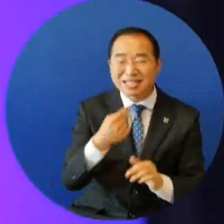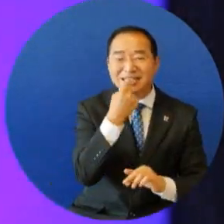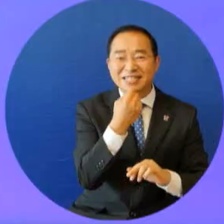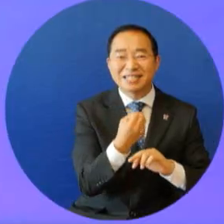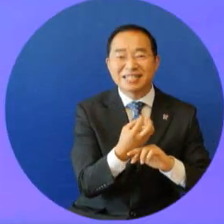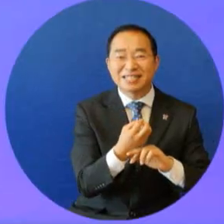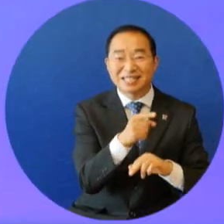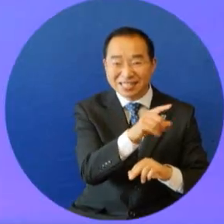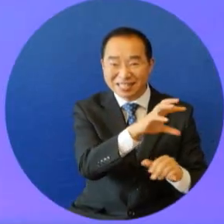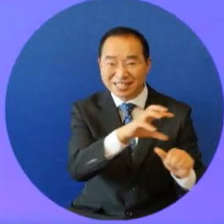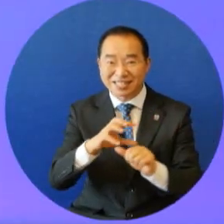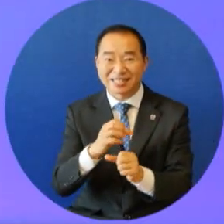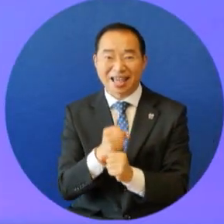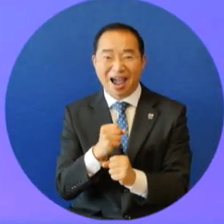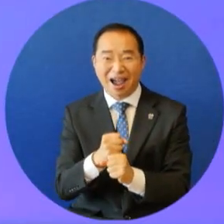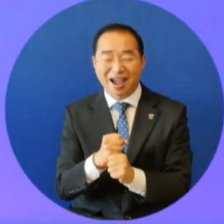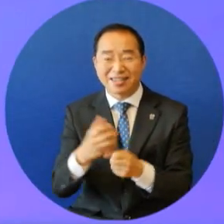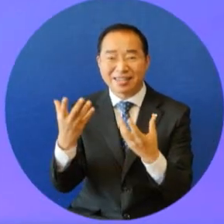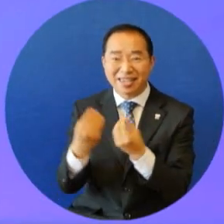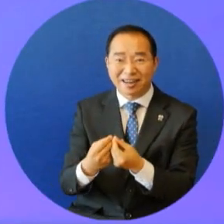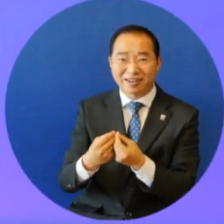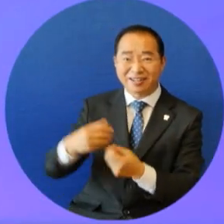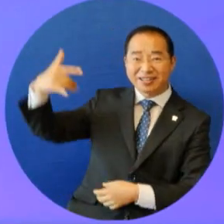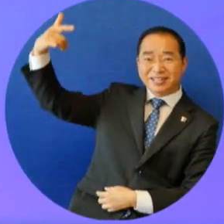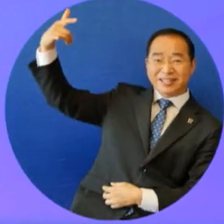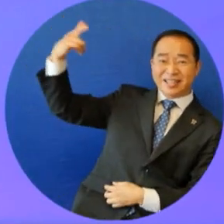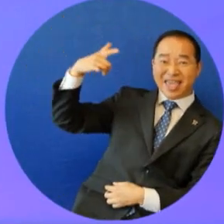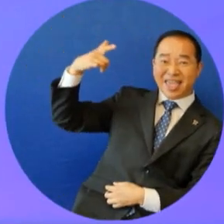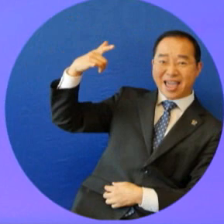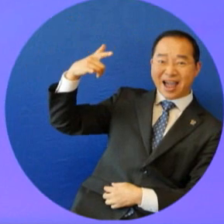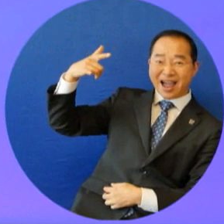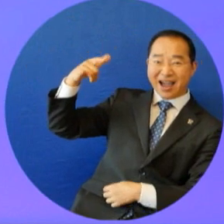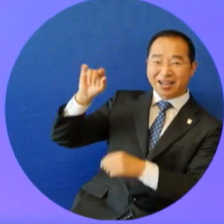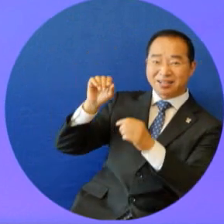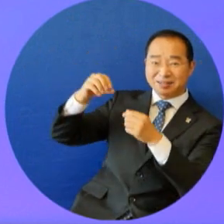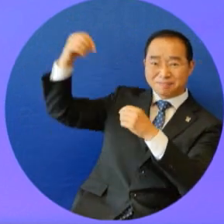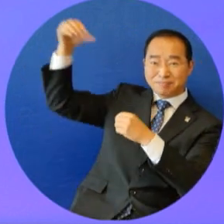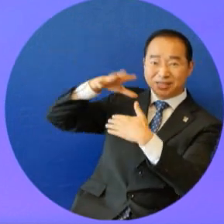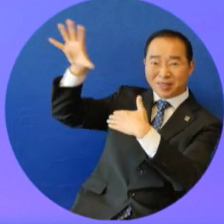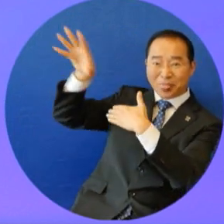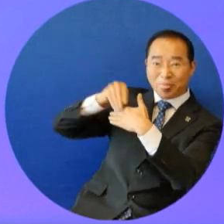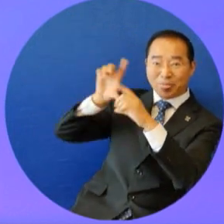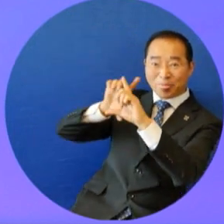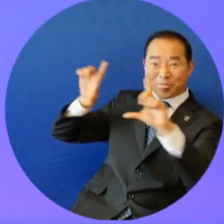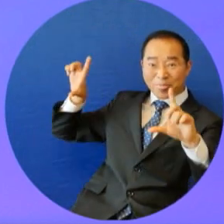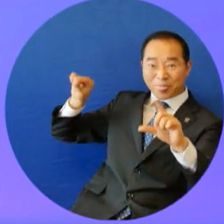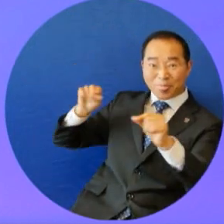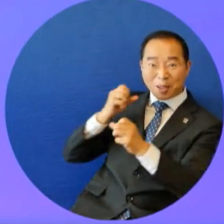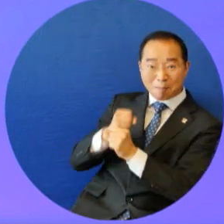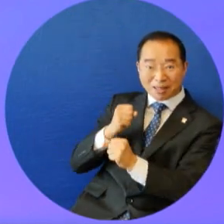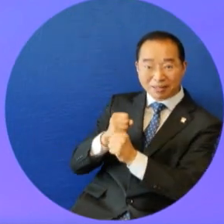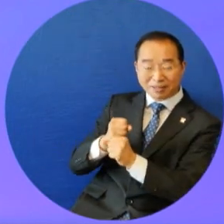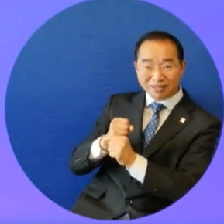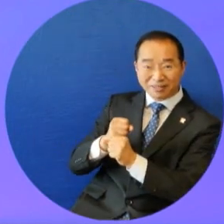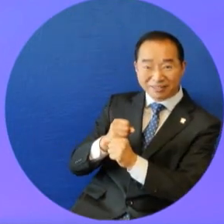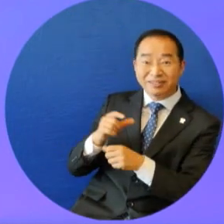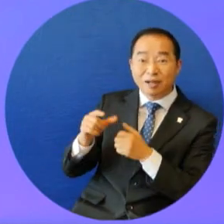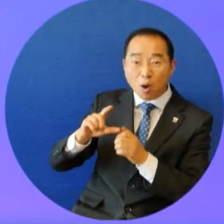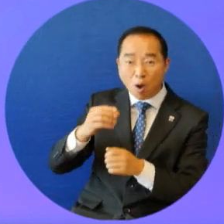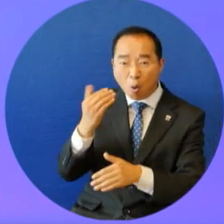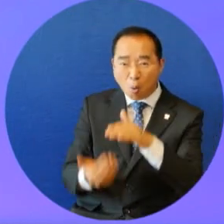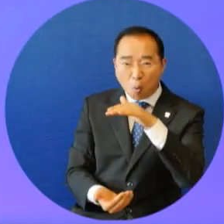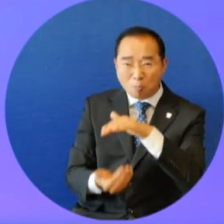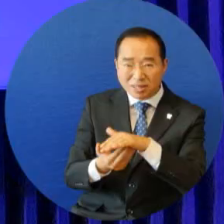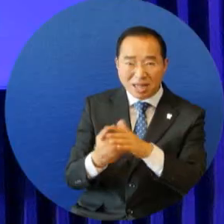써요. 태양열판을 쓴다거나 오지산업에서 여러 가지 고급 제품을